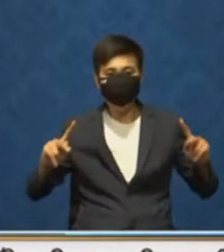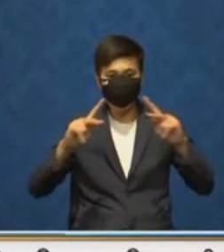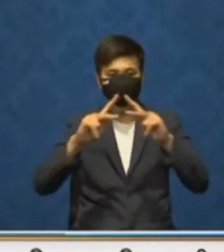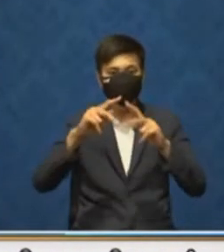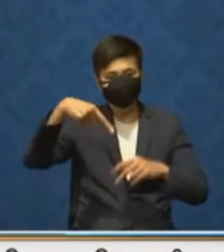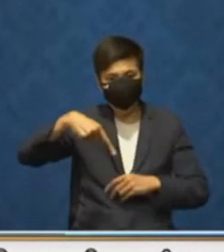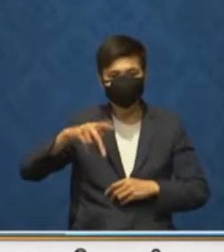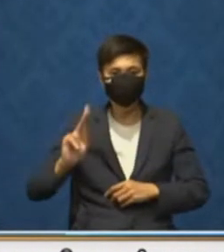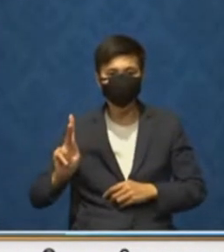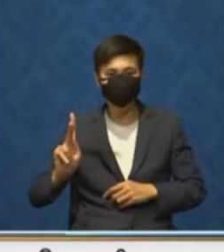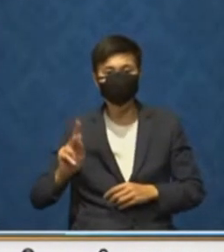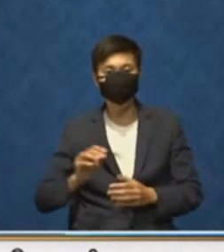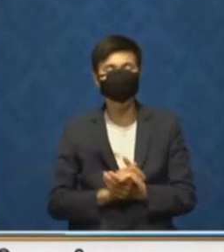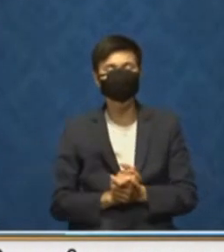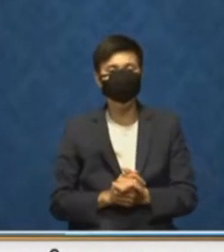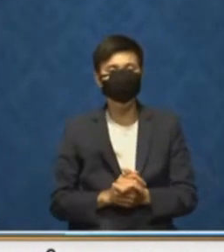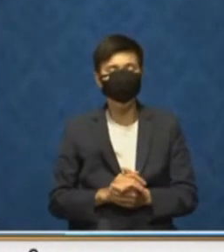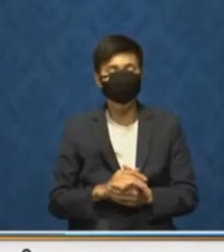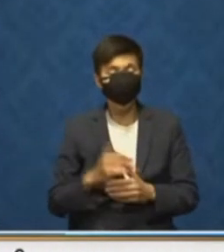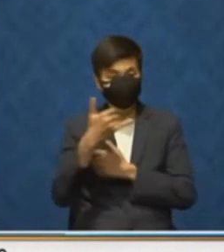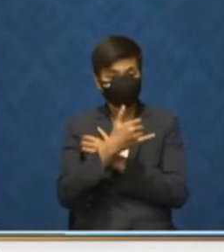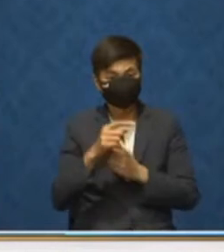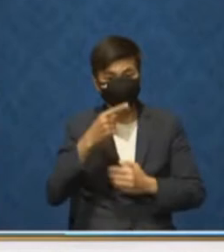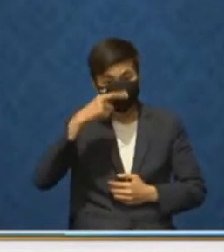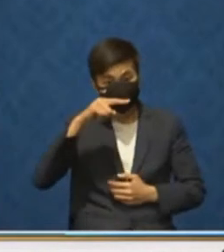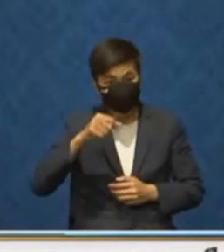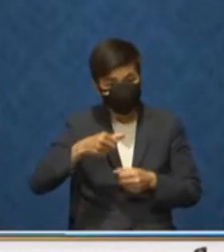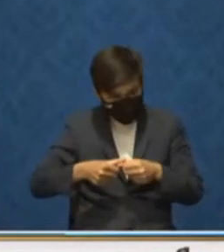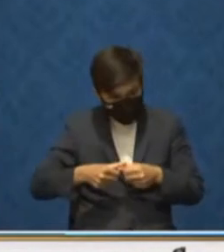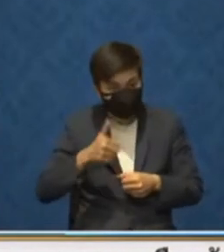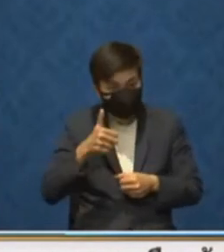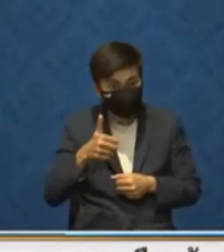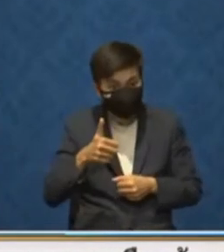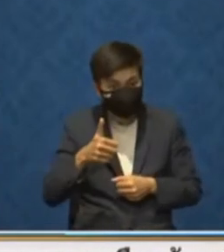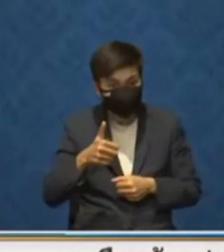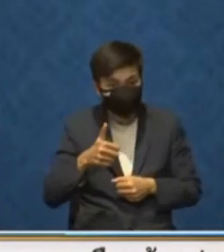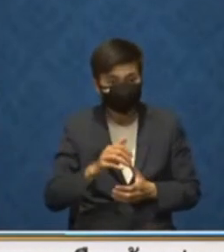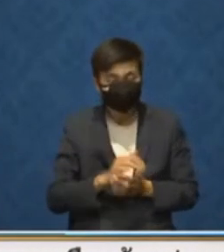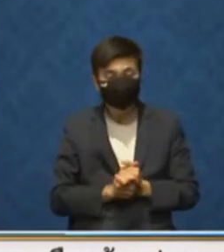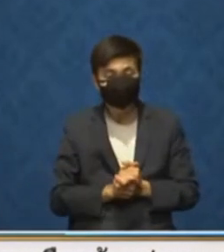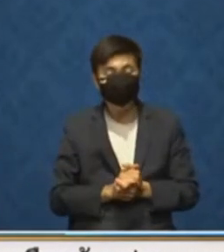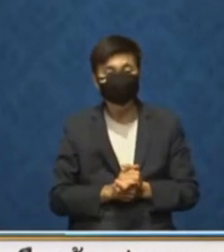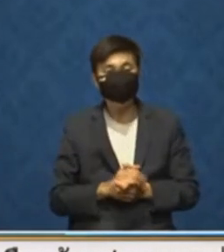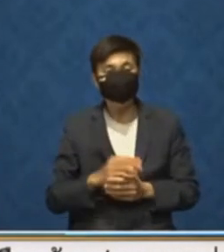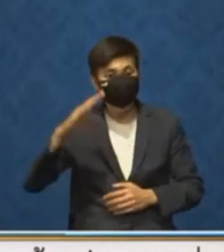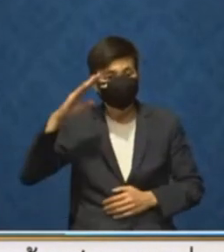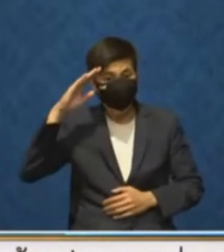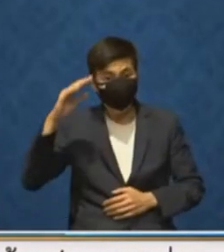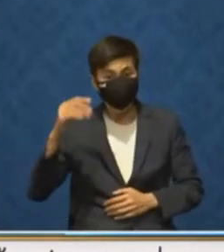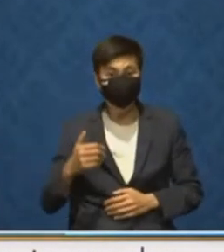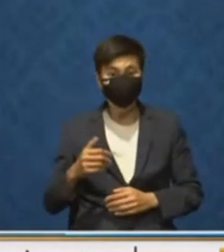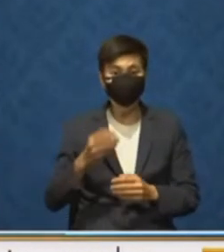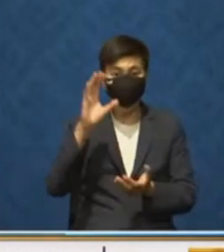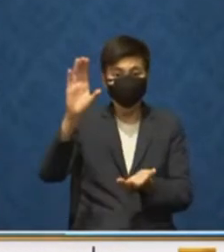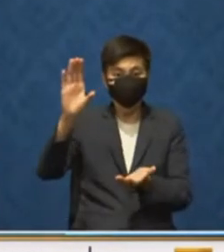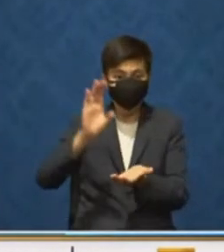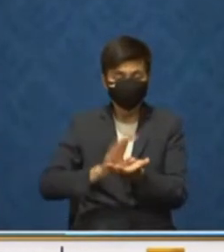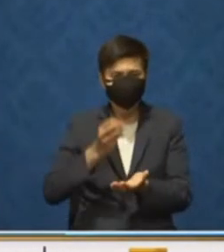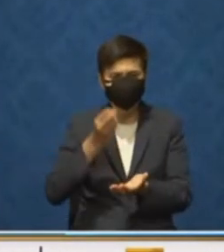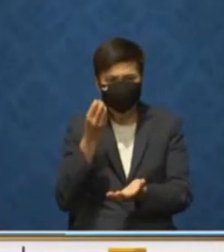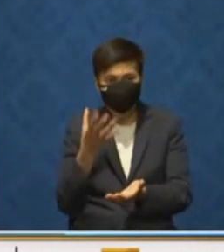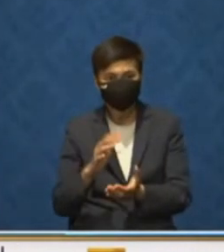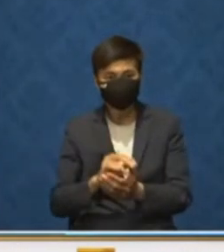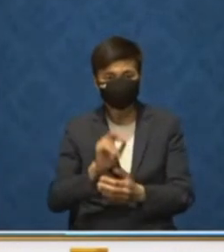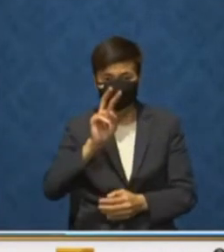ประเทศที่มันจะอยู่ได้นะครับทหารเอางบไปขนาดนั้นนะครับ 2แสนกว่าล้าน